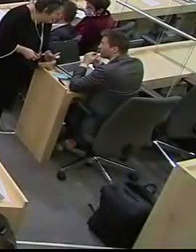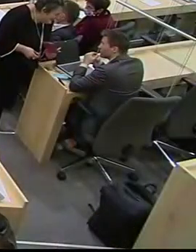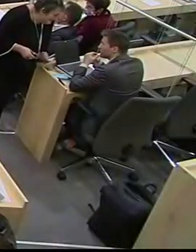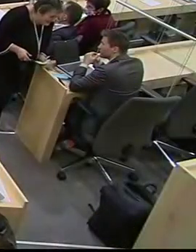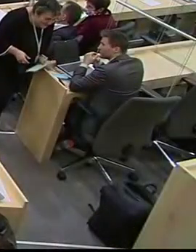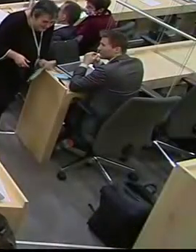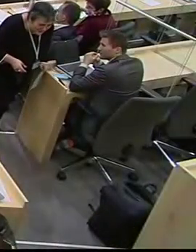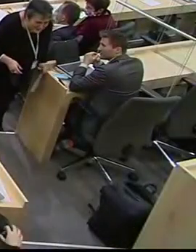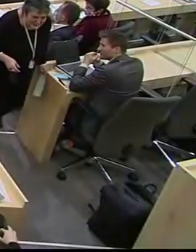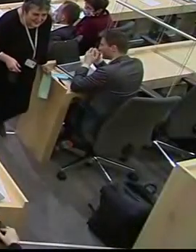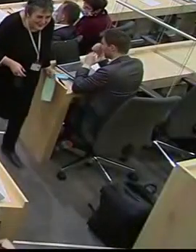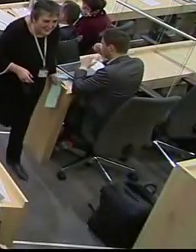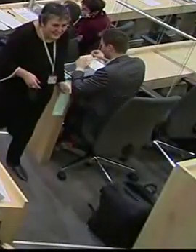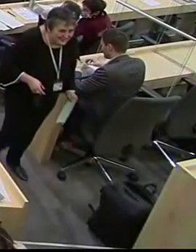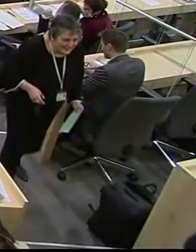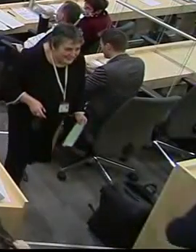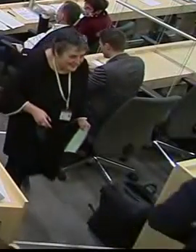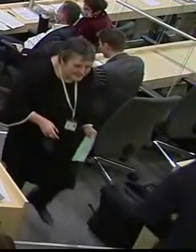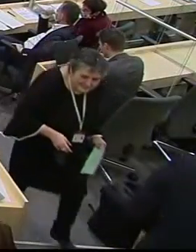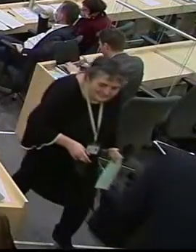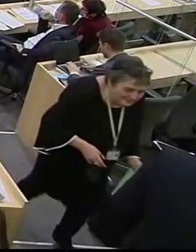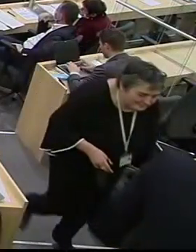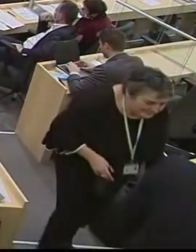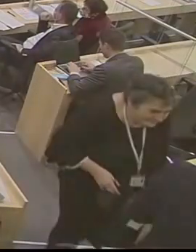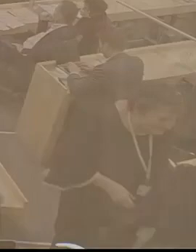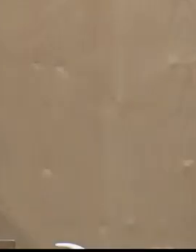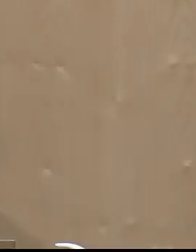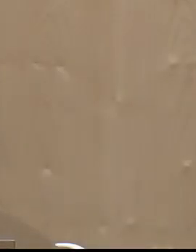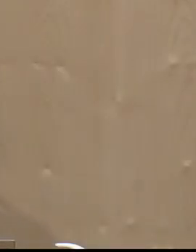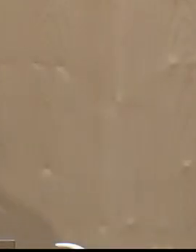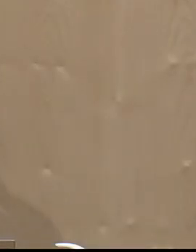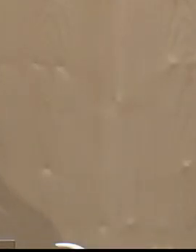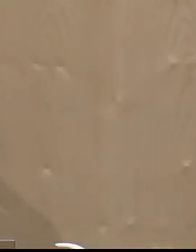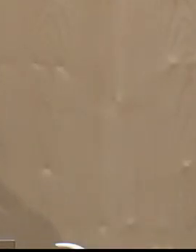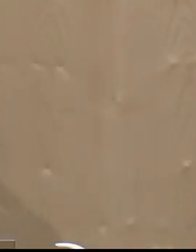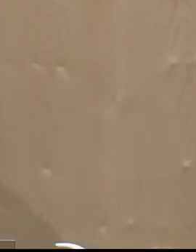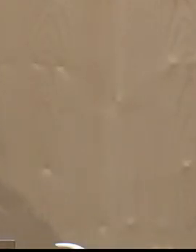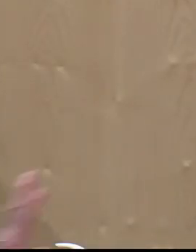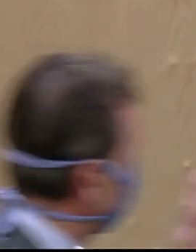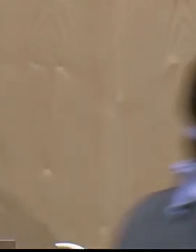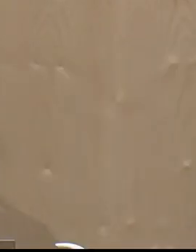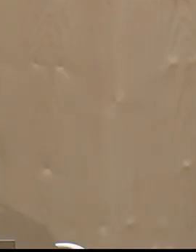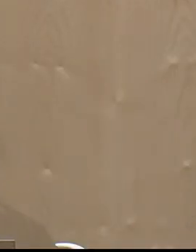Danke, Frau Präsidentin, Frau Bundesministerin. Ja, ich möchte heute ein Kapitel der